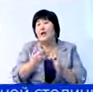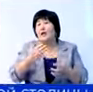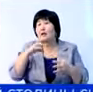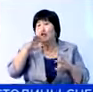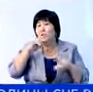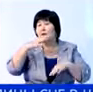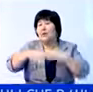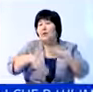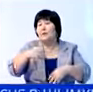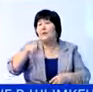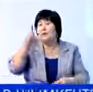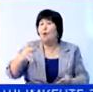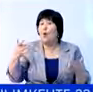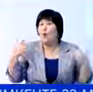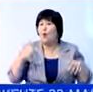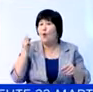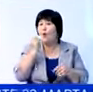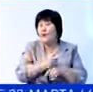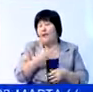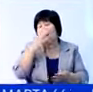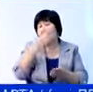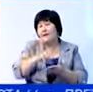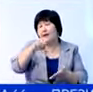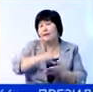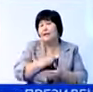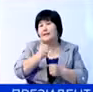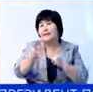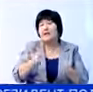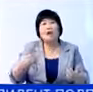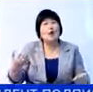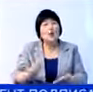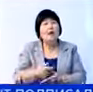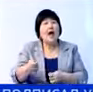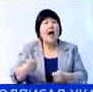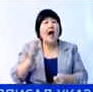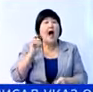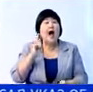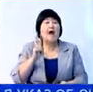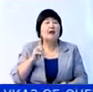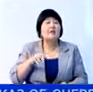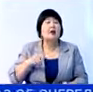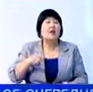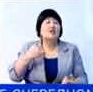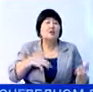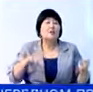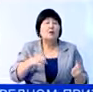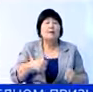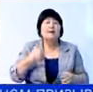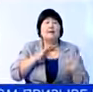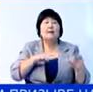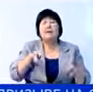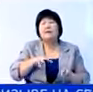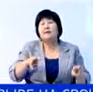Допустившие беспорядки чиновники уволены, на ответственные посты назначены новые. Акимом Жамбылской области бывший заместитель премьер-министра